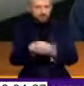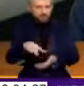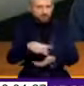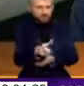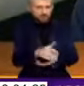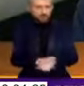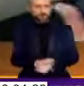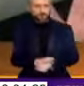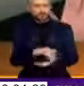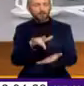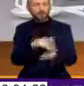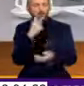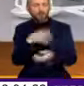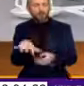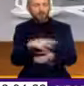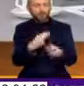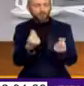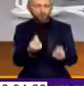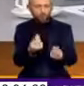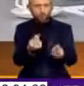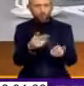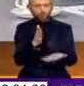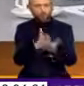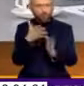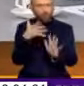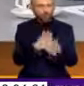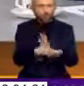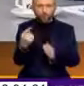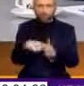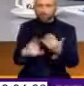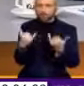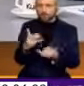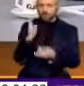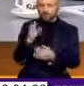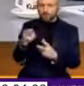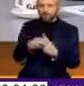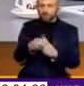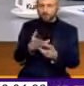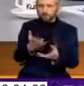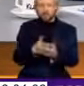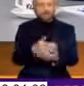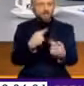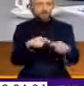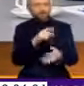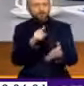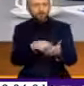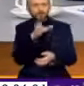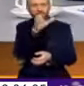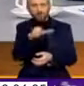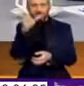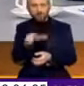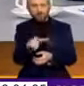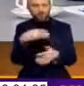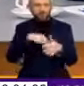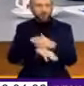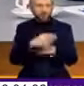проїзд. Угу. Місто бачить всі кошти. Кошти є прозорими. Тобто тепер будуть це, на пільгові це є вимога міста. Інше питання, що валідатори, які вставлені в